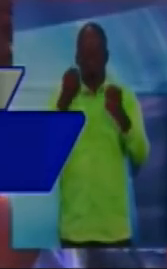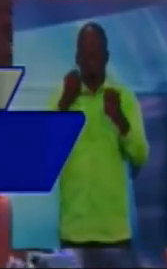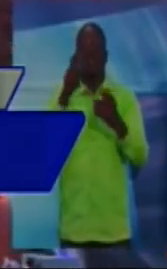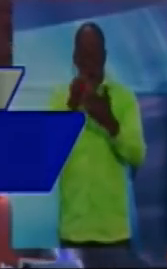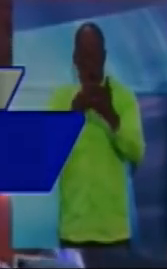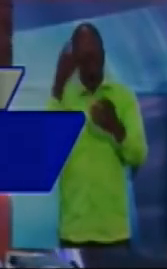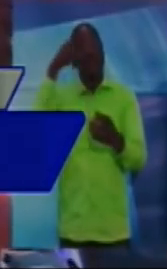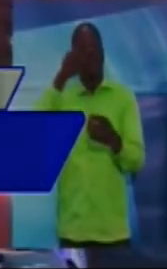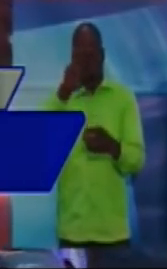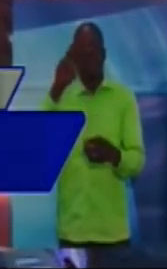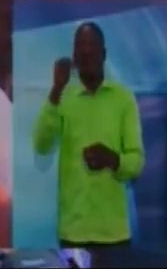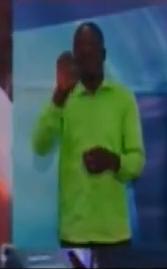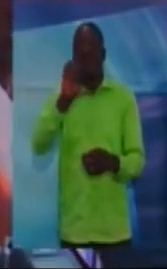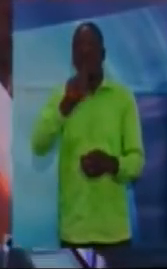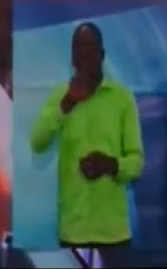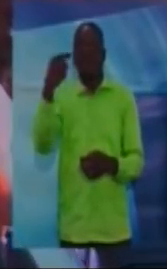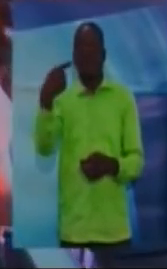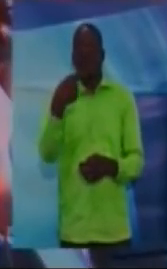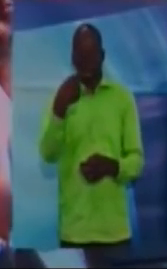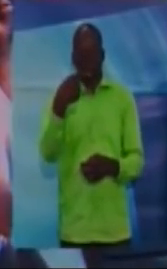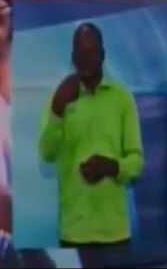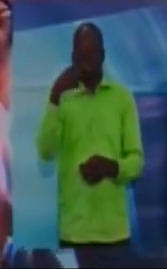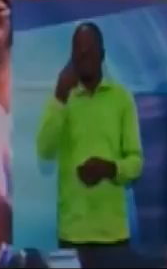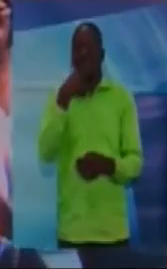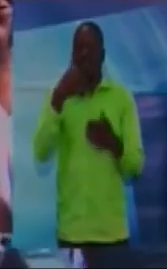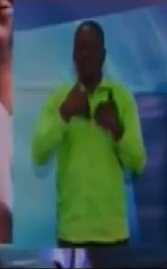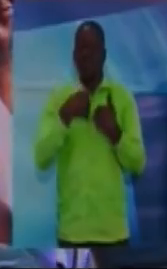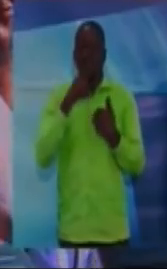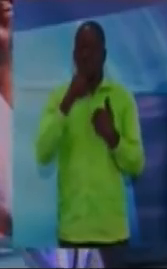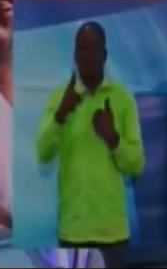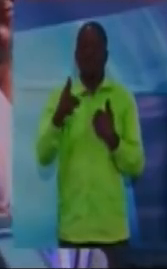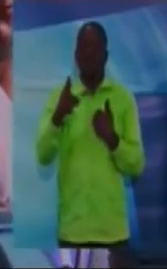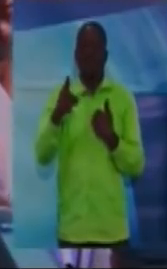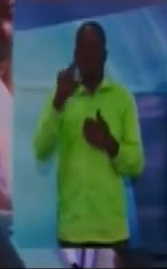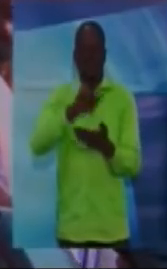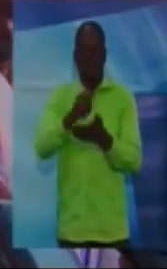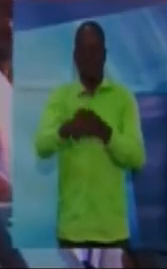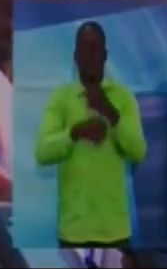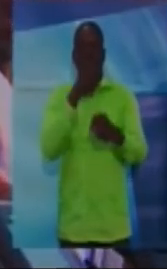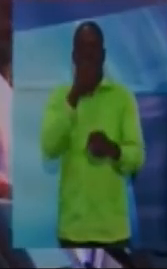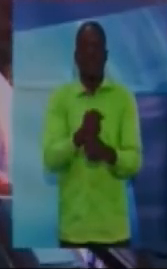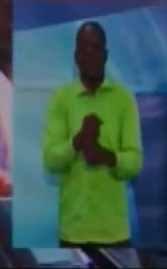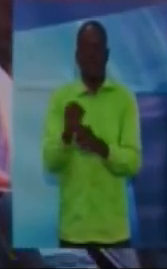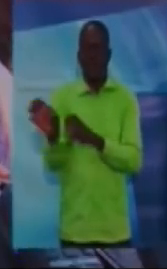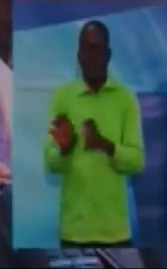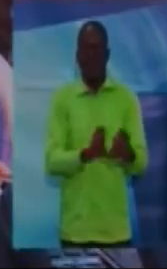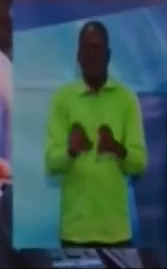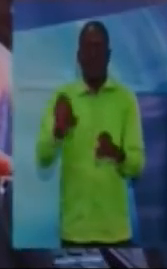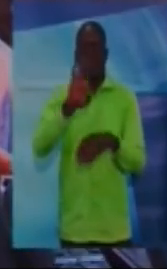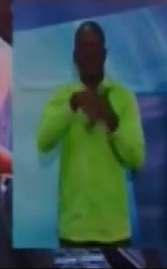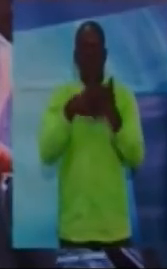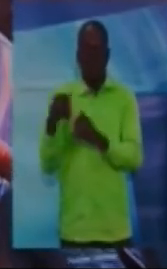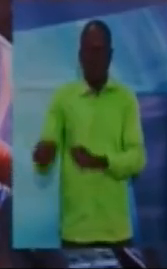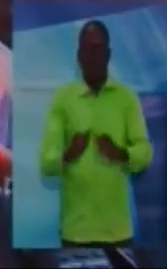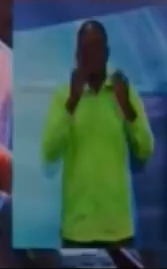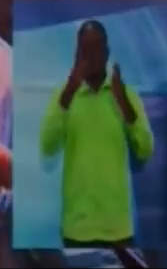logiciel SDG-MEC, qui a été donc éprouvé. Et cette année, on a formé donc tous les acteurs à